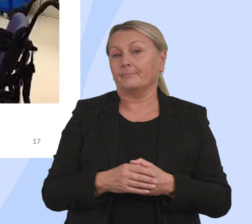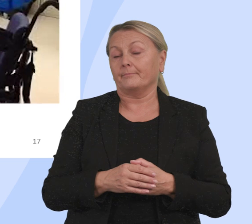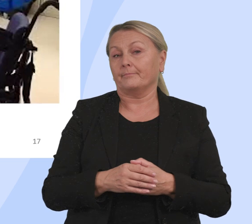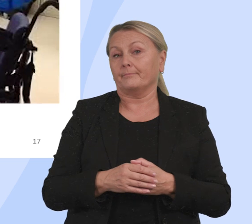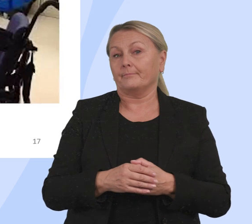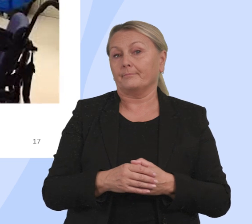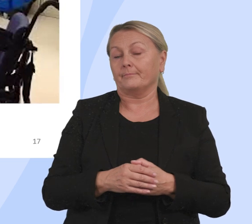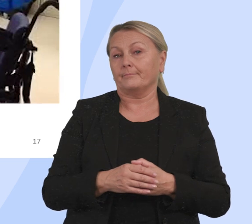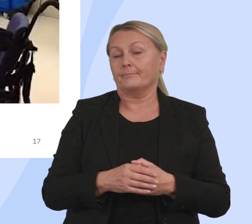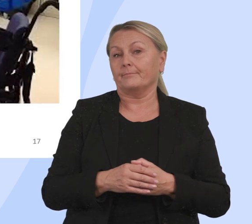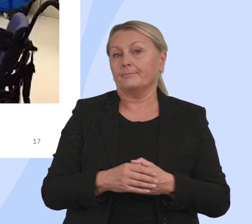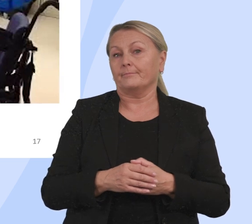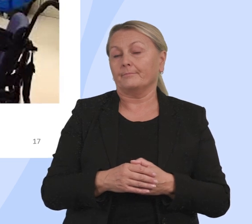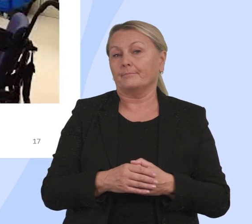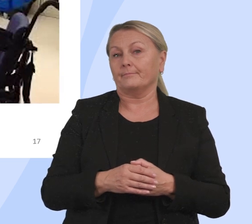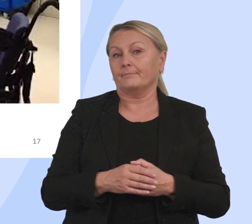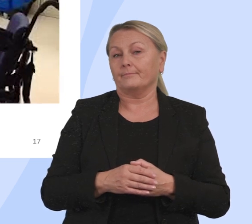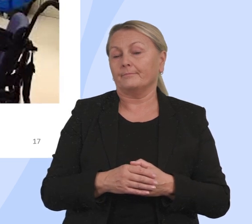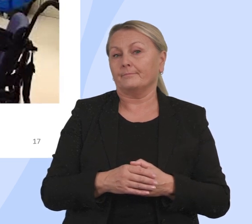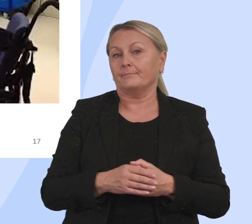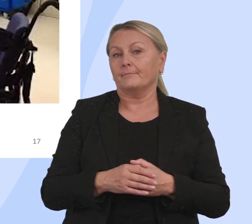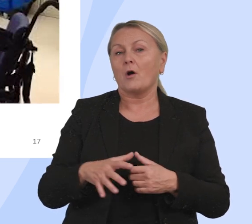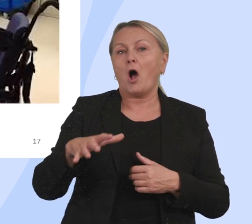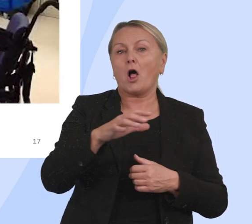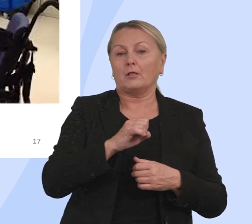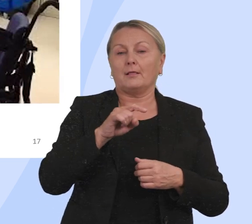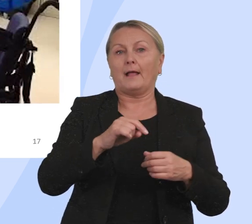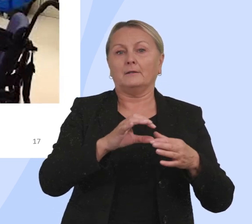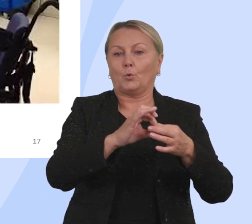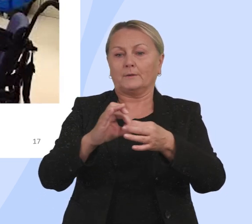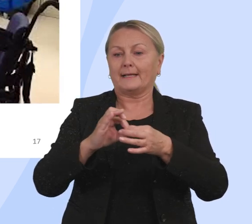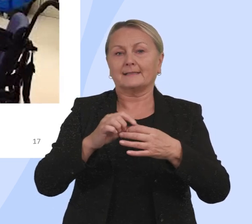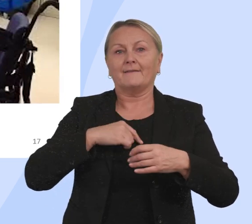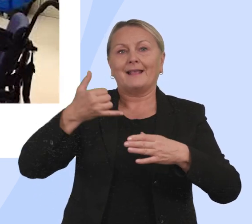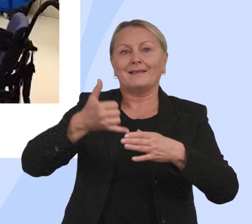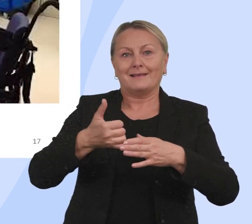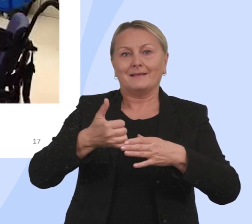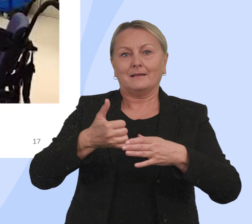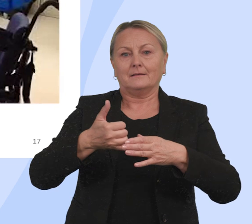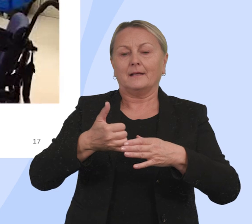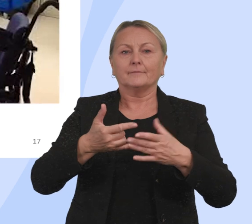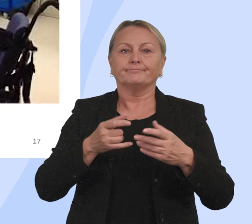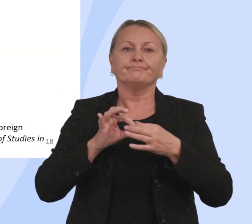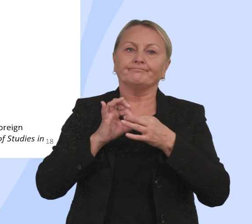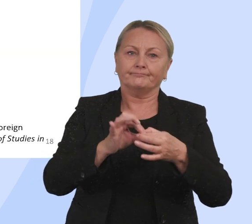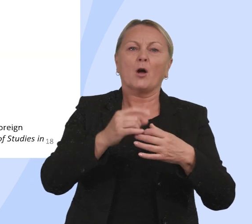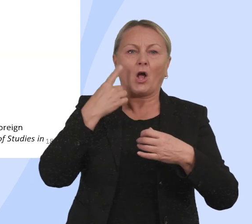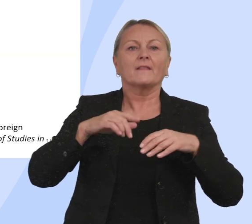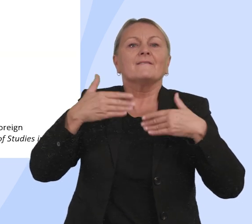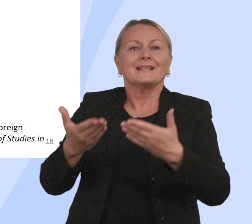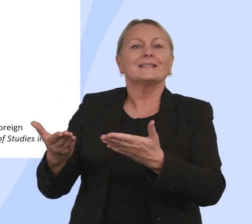så er alle de kontekster, vi findes i, de skal jo være rettet til, at man kan komme til at